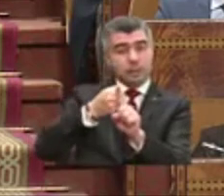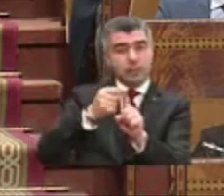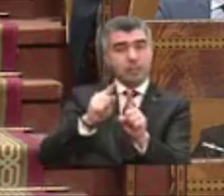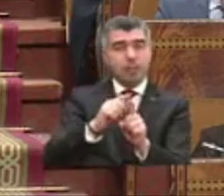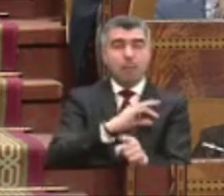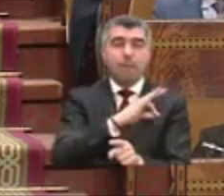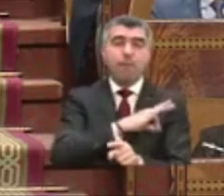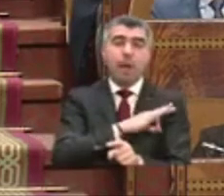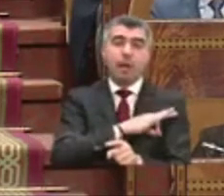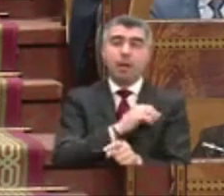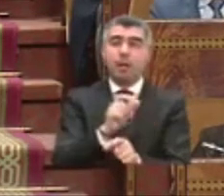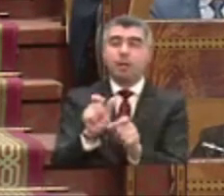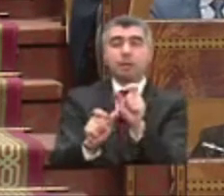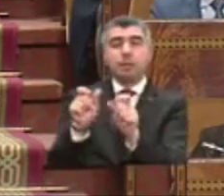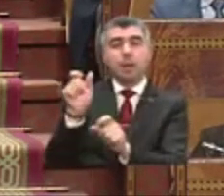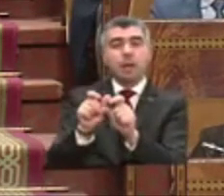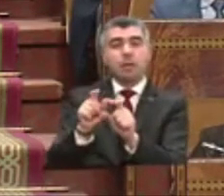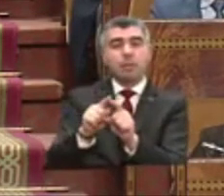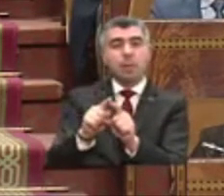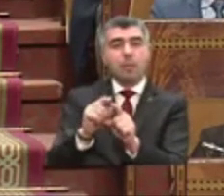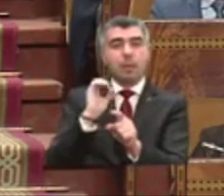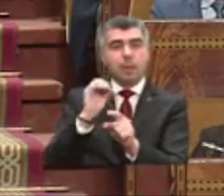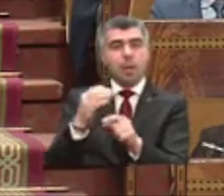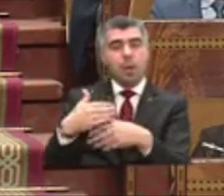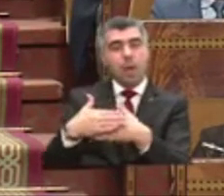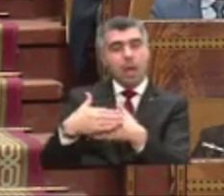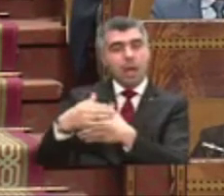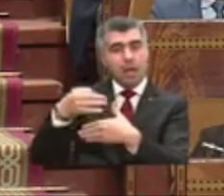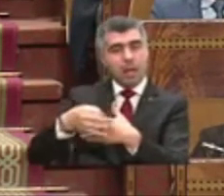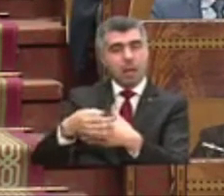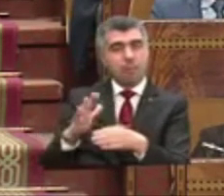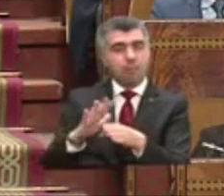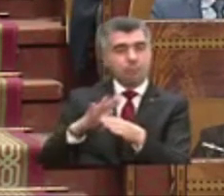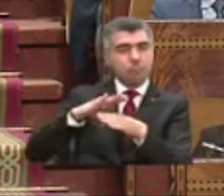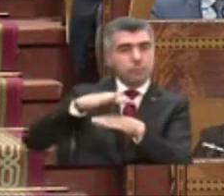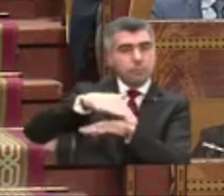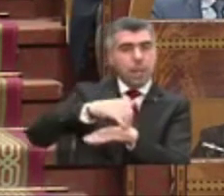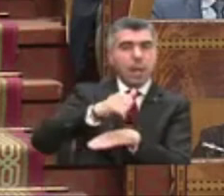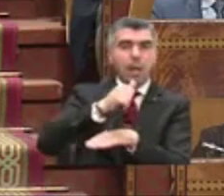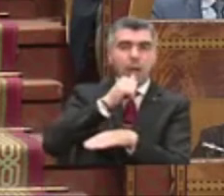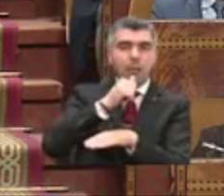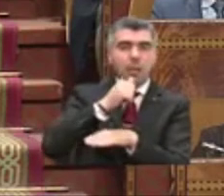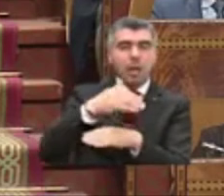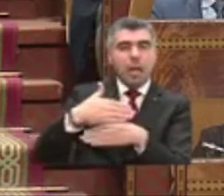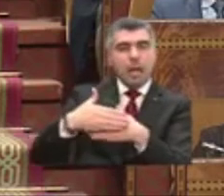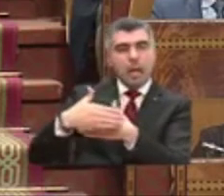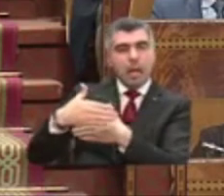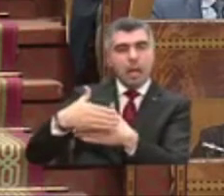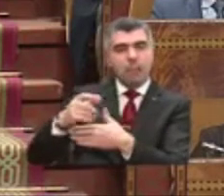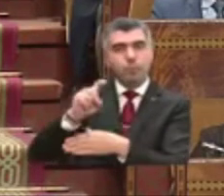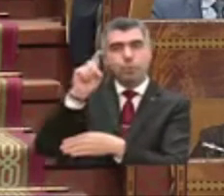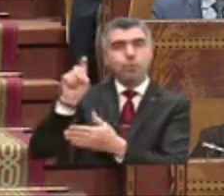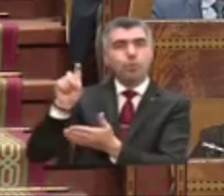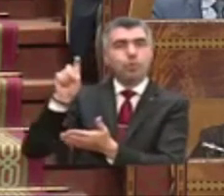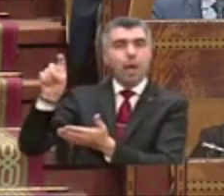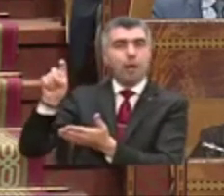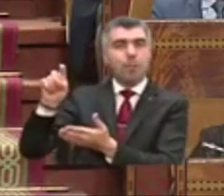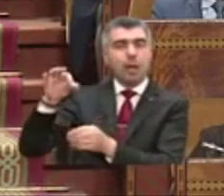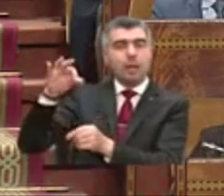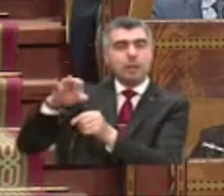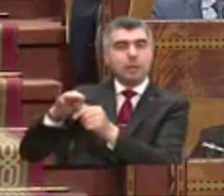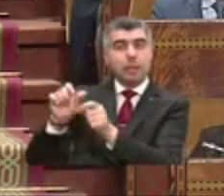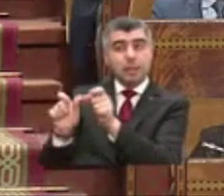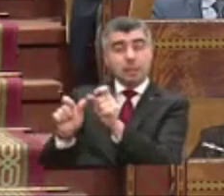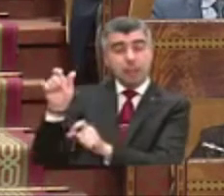ساكنة تارودانت في أقرب الأجال من مياه سد المختار السوسي المتواجد بجماعة أزيوا، حيث أن هذه